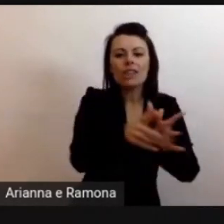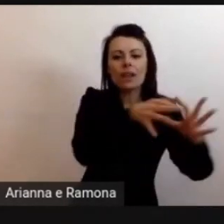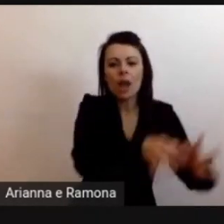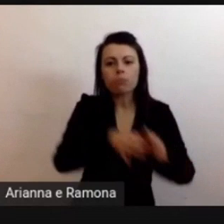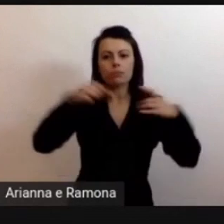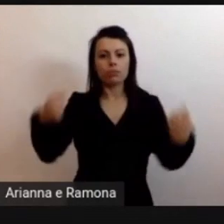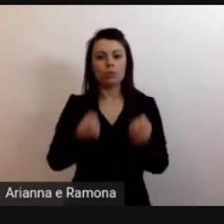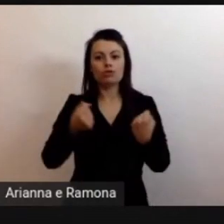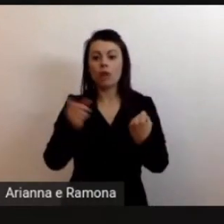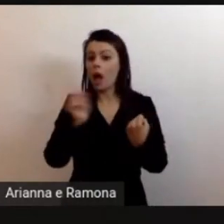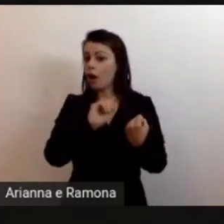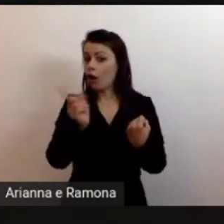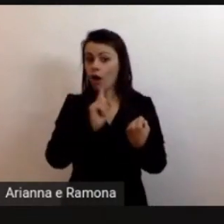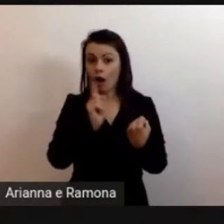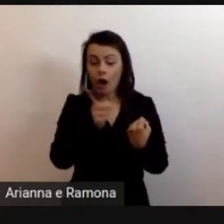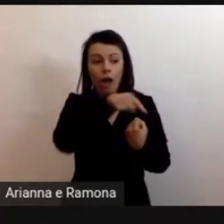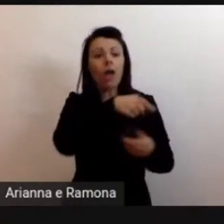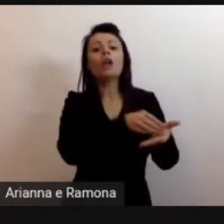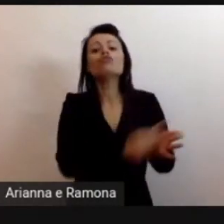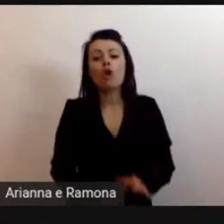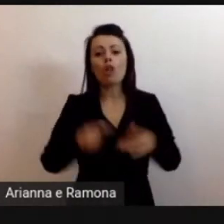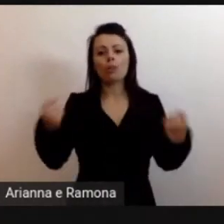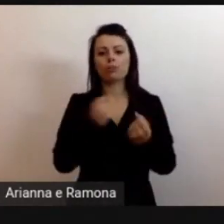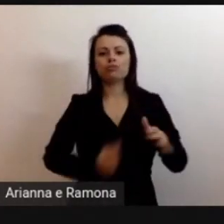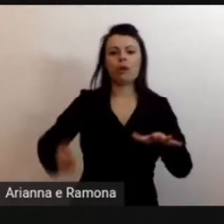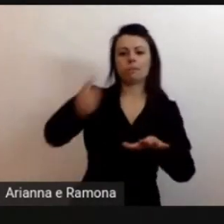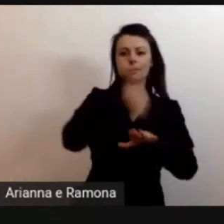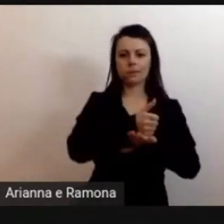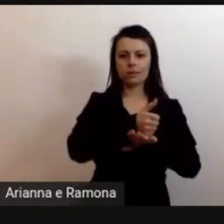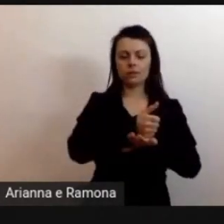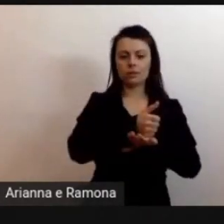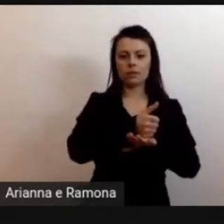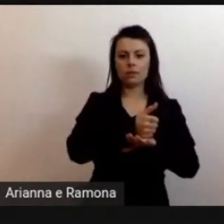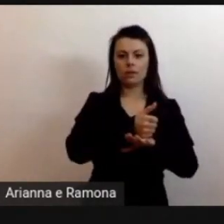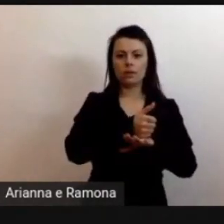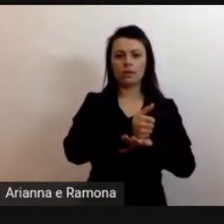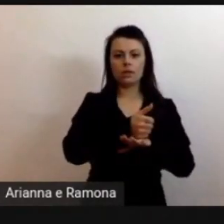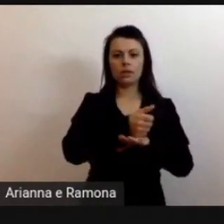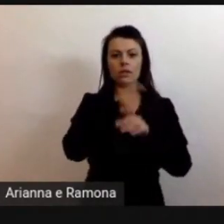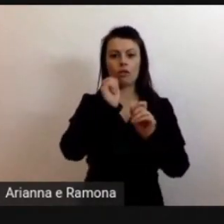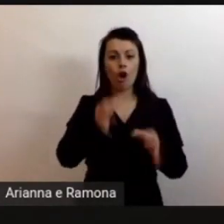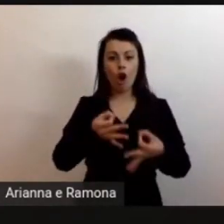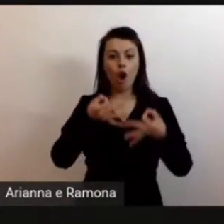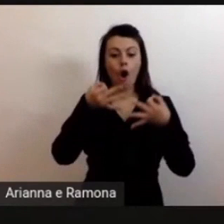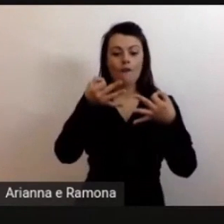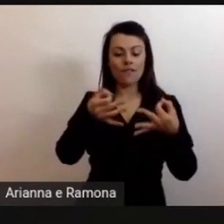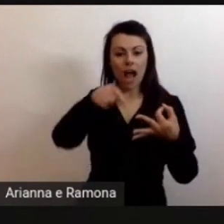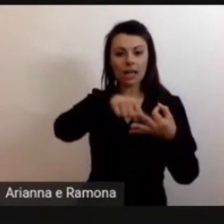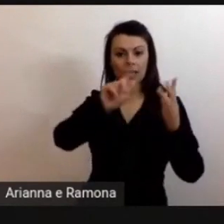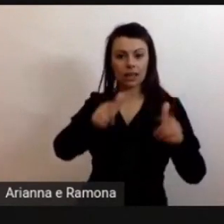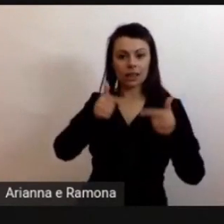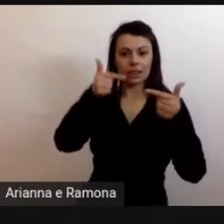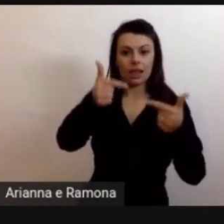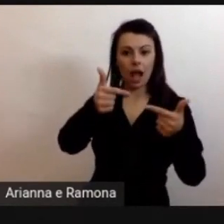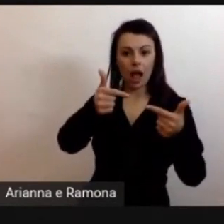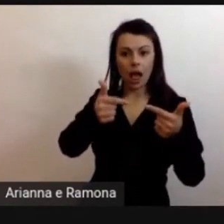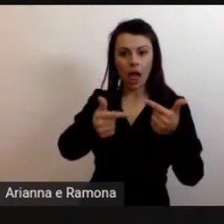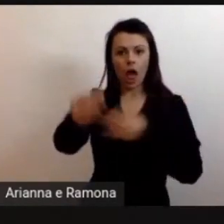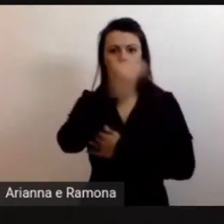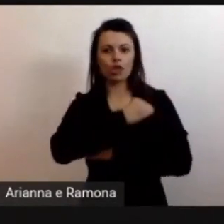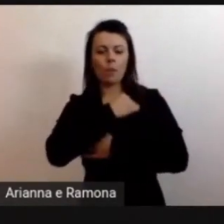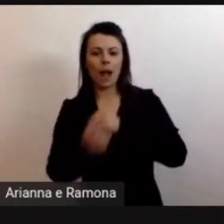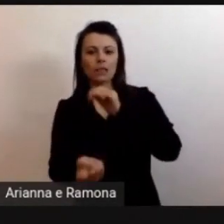e la pazzesca ed eliseu cioè l'offerta che la domanda che io ritengo